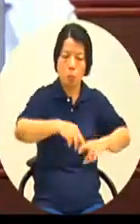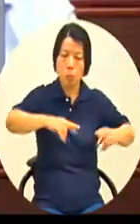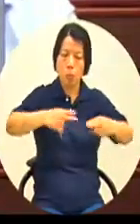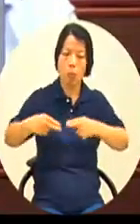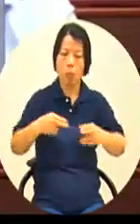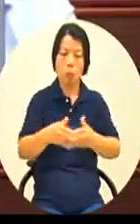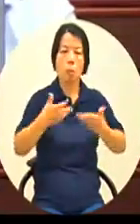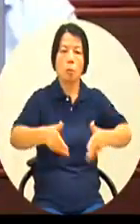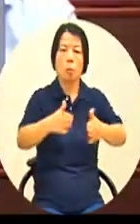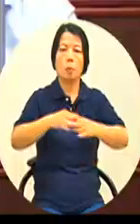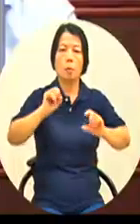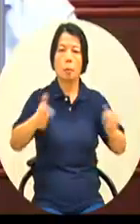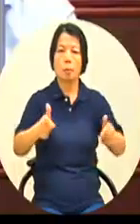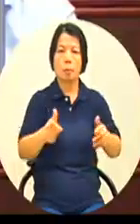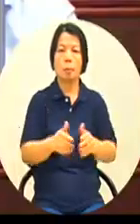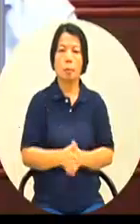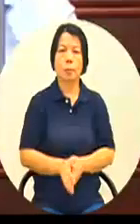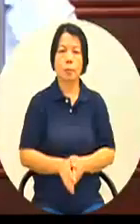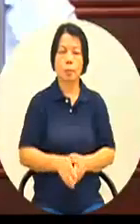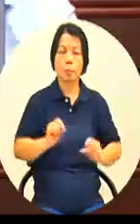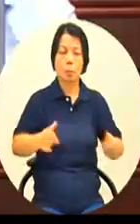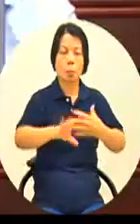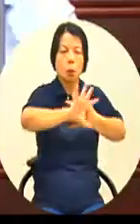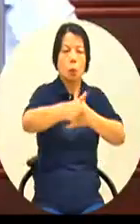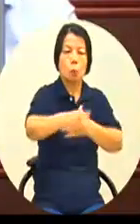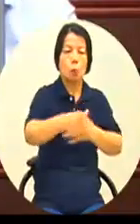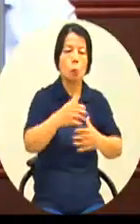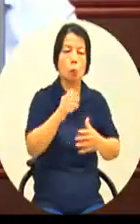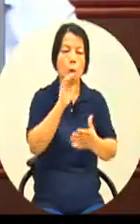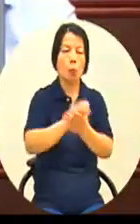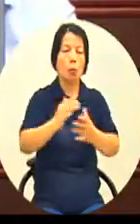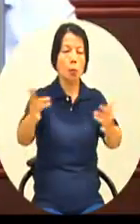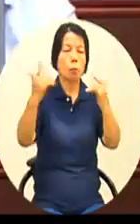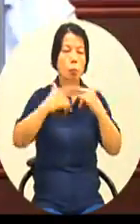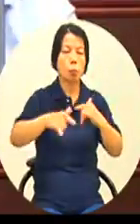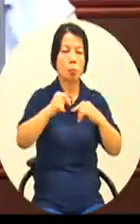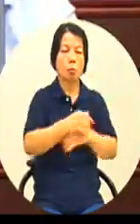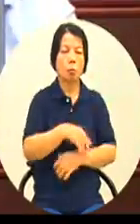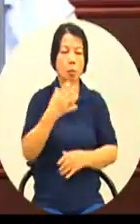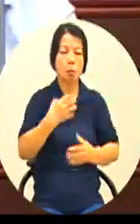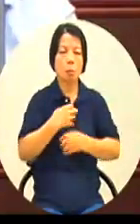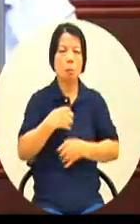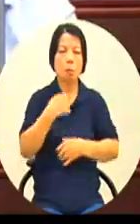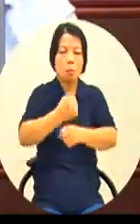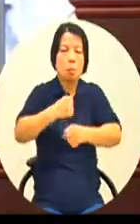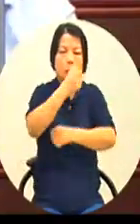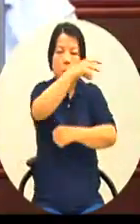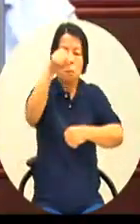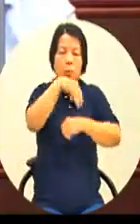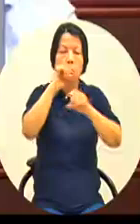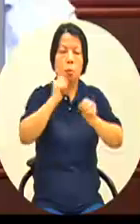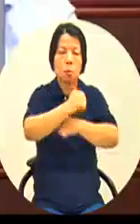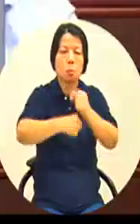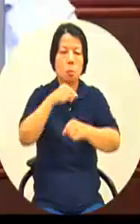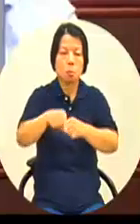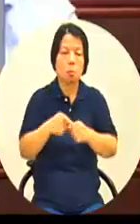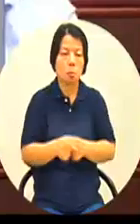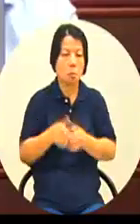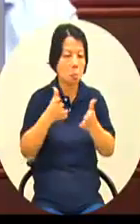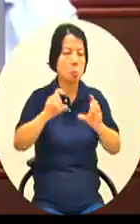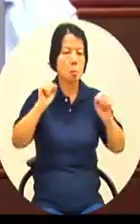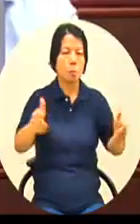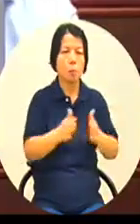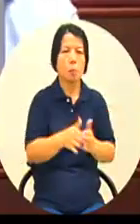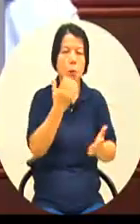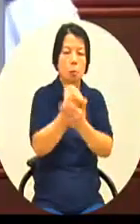我们重点不在于说哈，只是要让国外的朋友来看说我们这哈马星，可以办出这样的活动。更重要的是，我们要留下哈